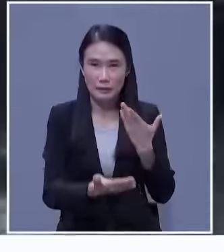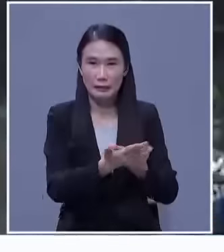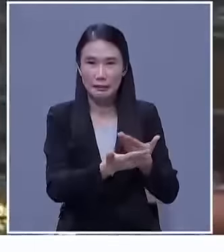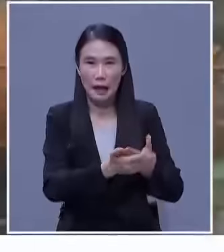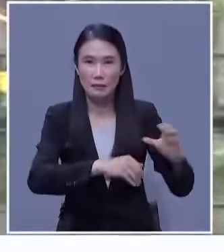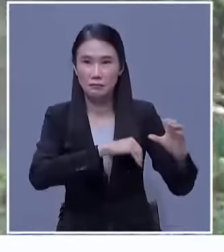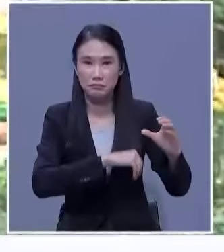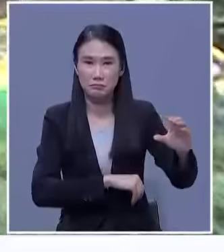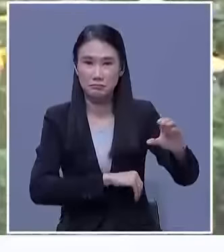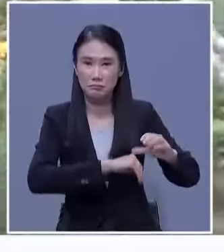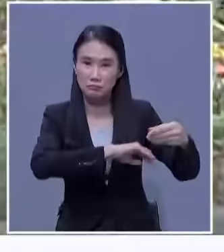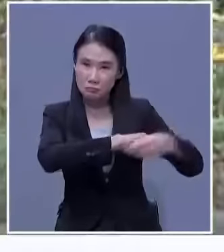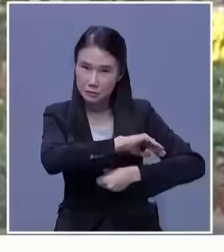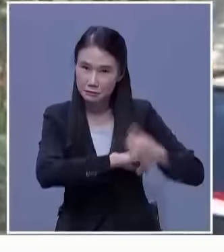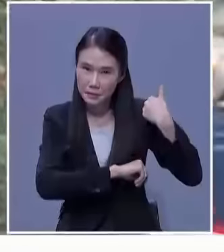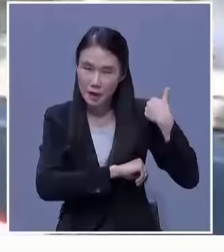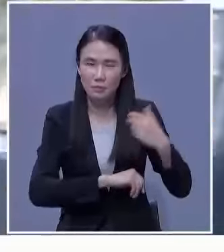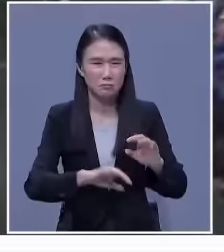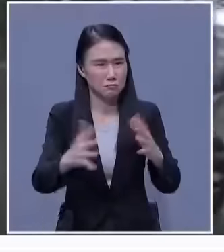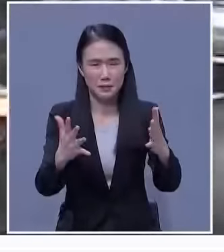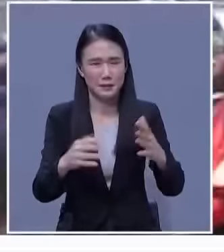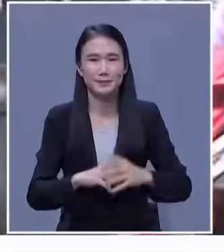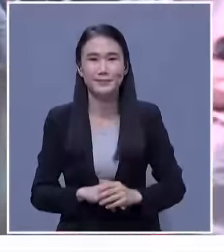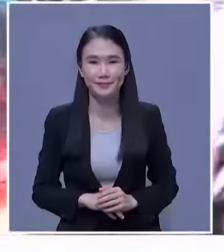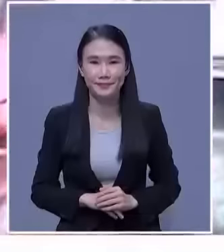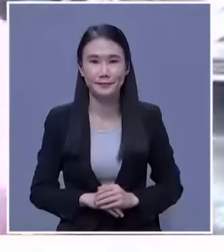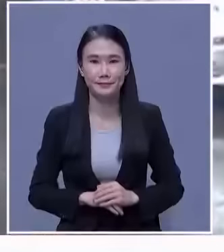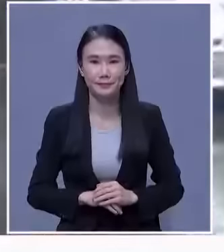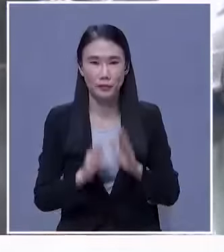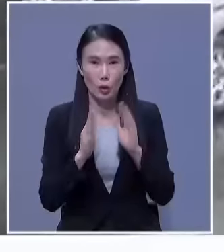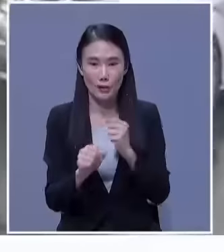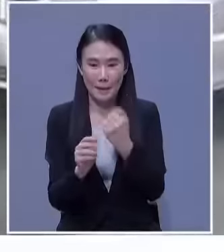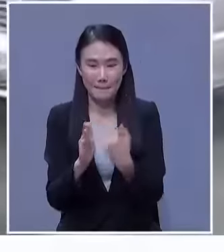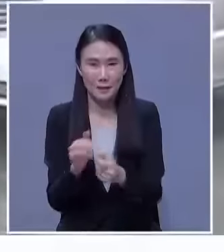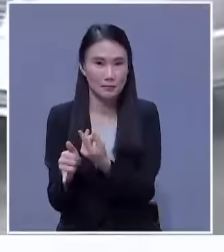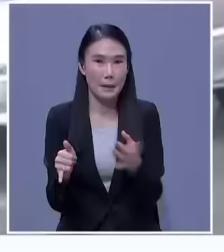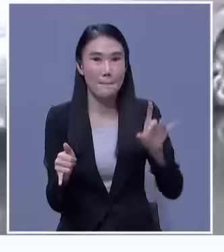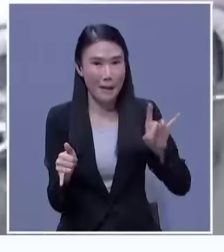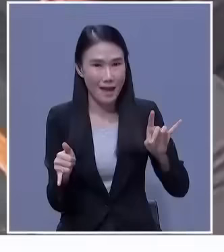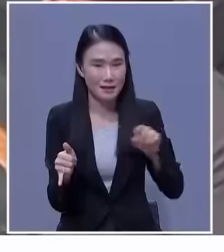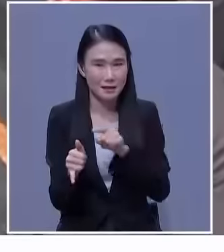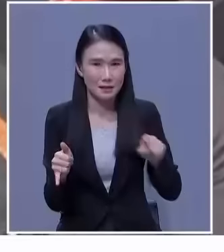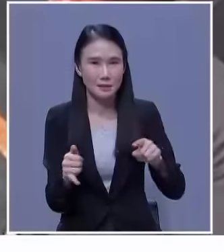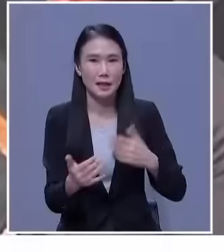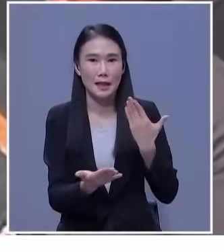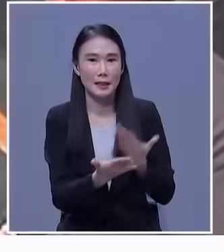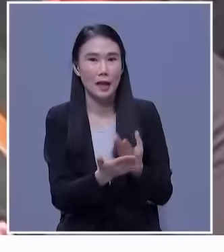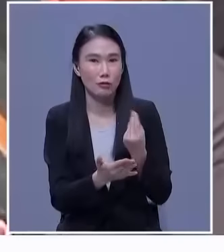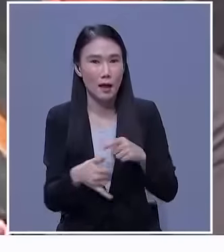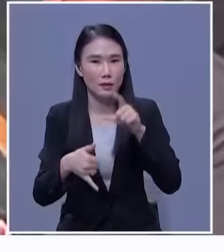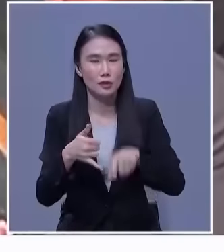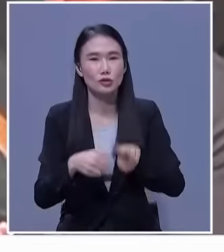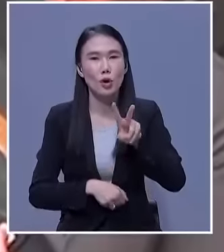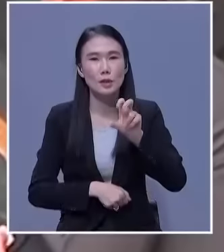าท่านก็ยืนยันว่าสลึงเดียวผมก็ไม่ได้นะคะขณะเดียวกันผู้ต้องหาทั้ง8คนได้ยื่นขอประกันตัวในชั้นศาลโดยใช้หลักทรัพย์เป็นเงินส